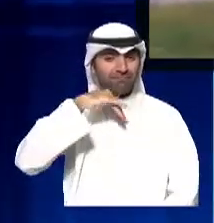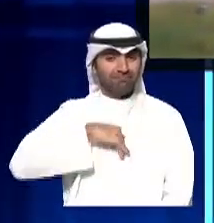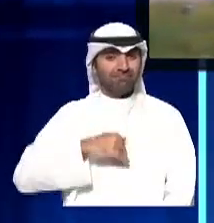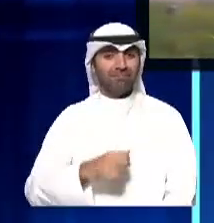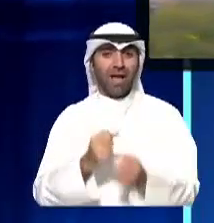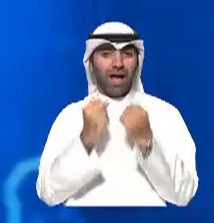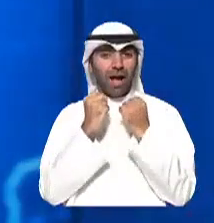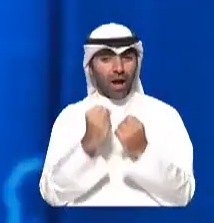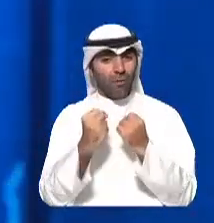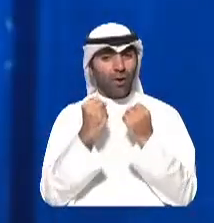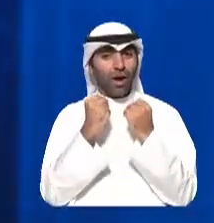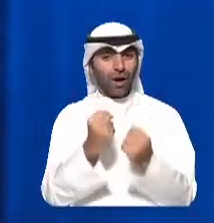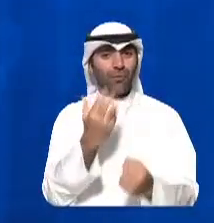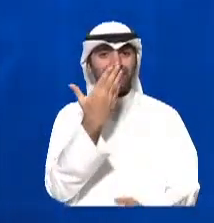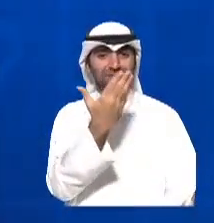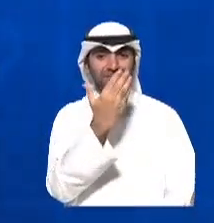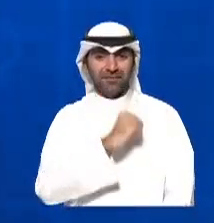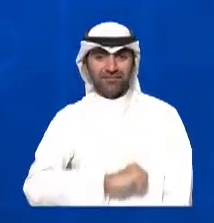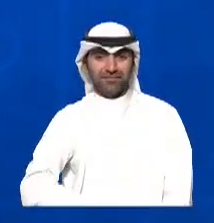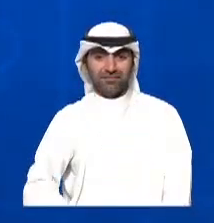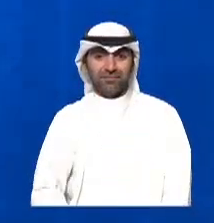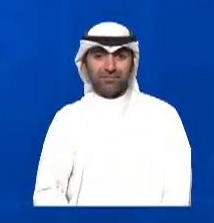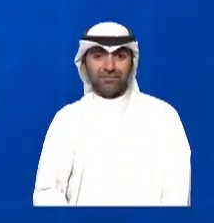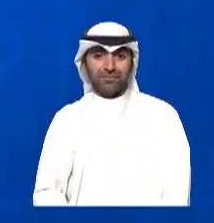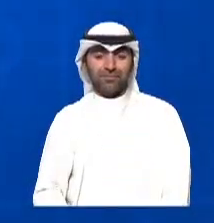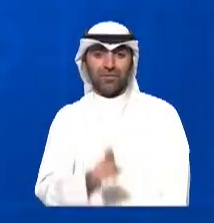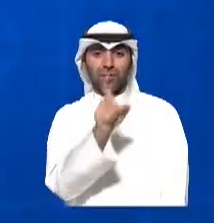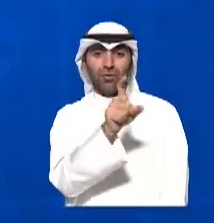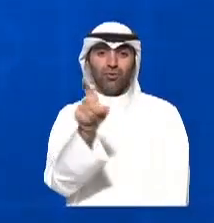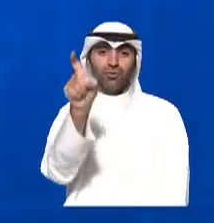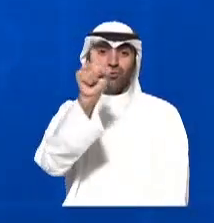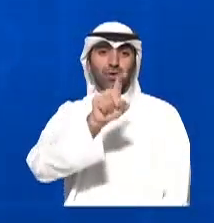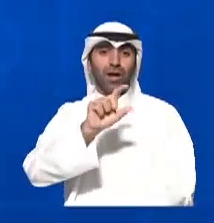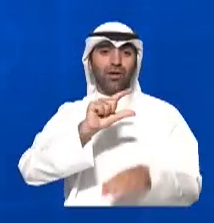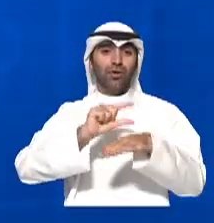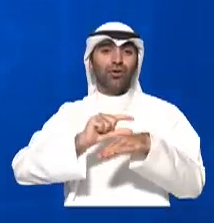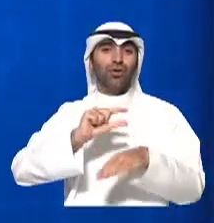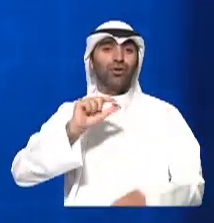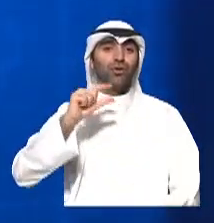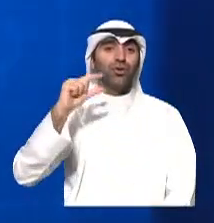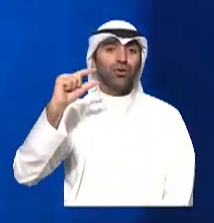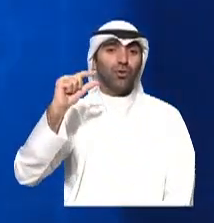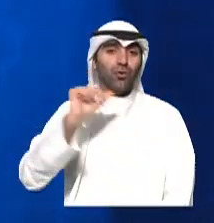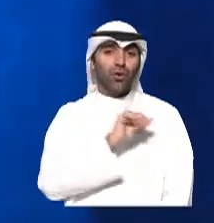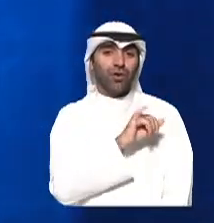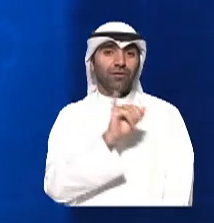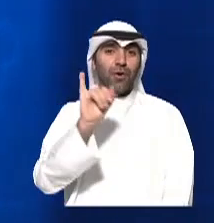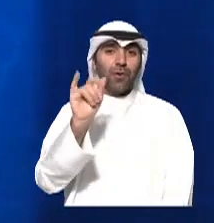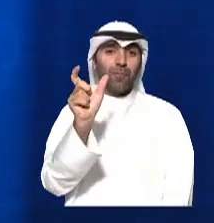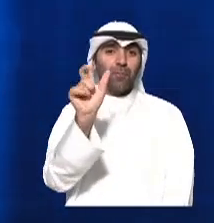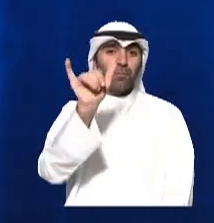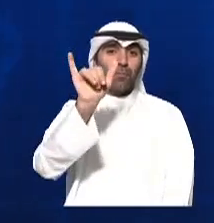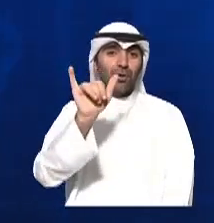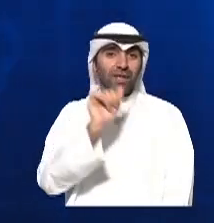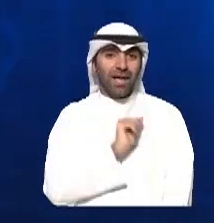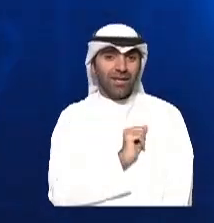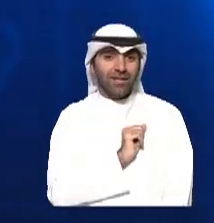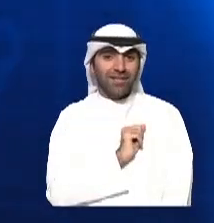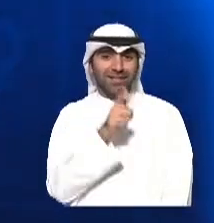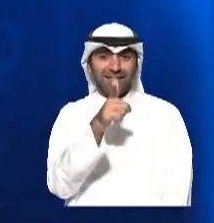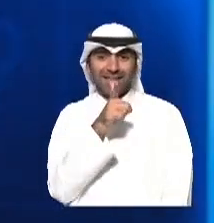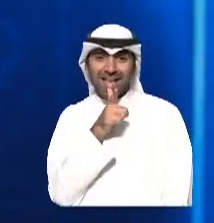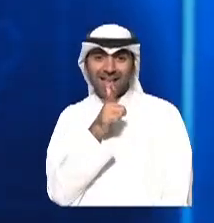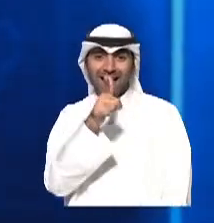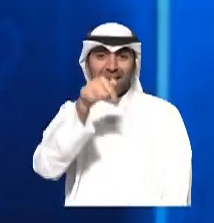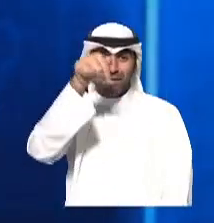دكتورة منى، الفترة التي وضعتها الوزارة كما ذكرت تتوافق مع التوصيات الدولية،